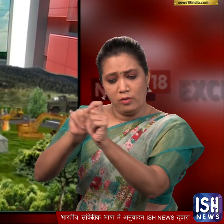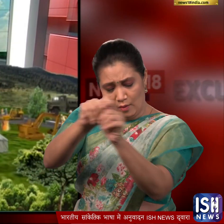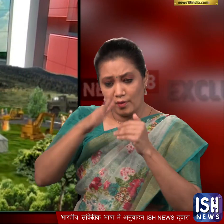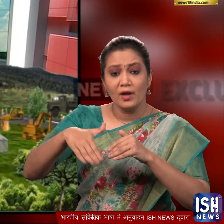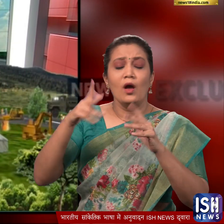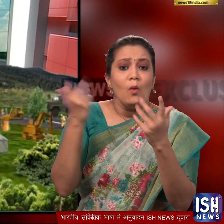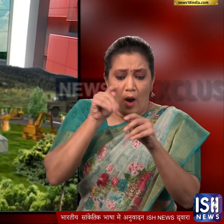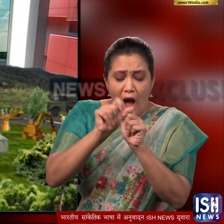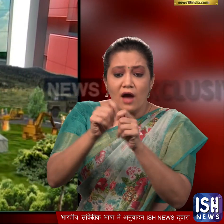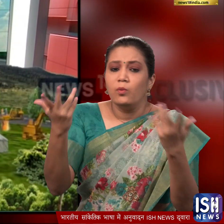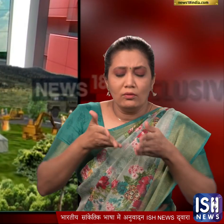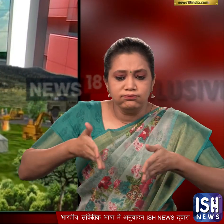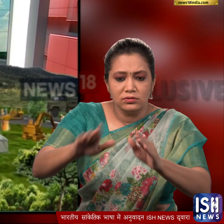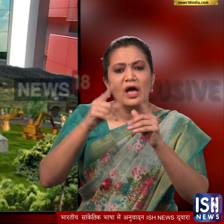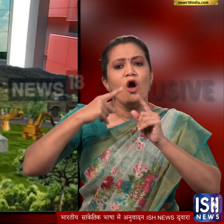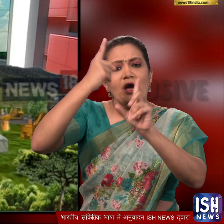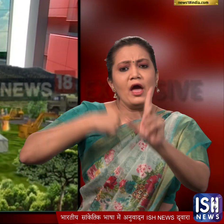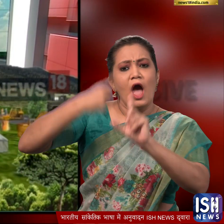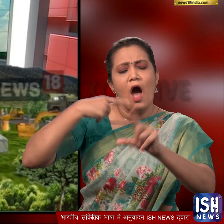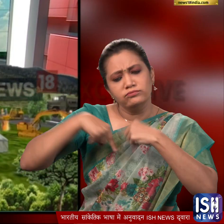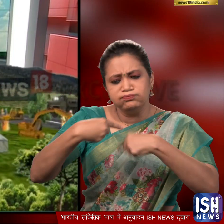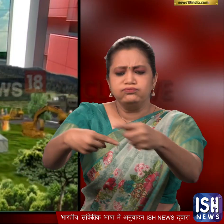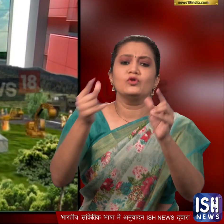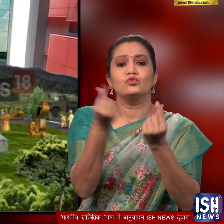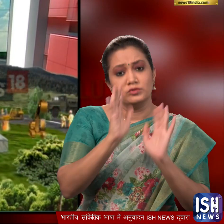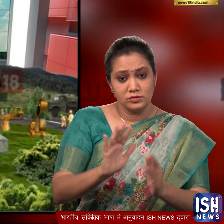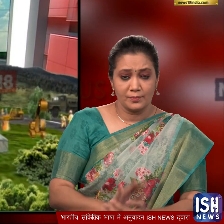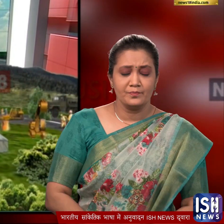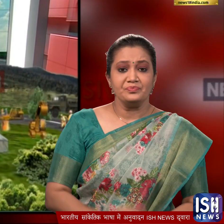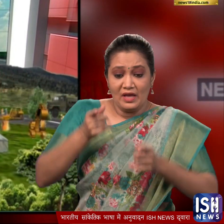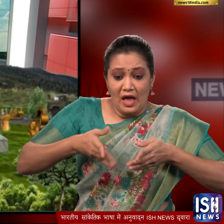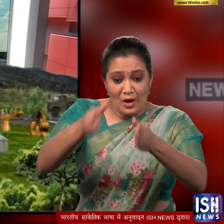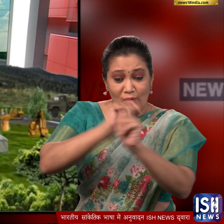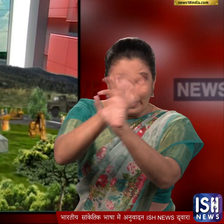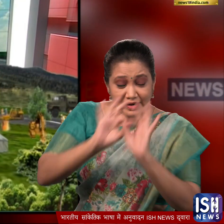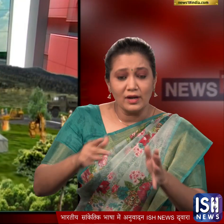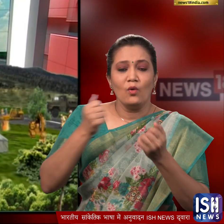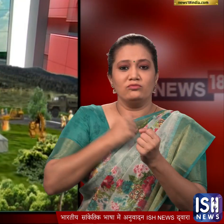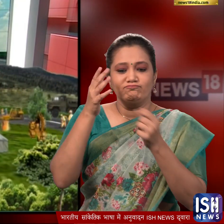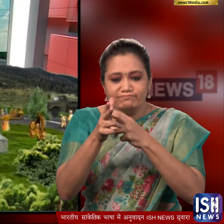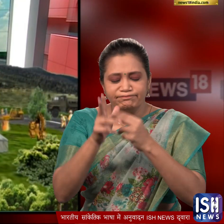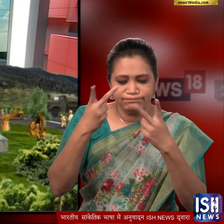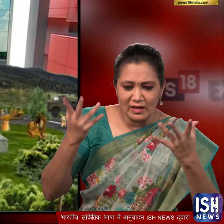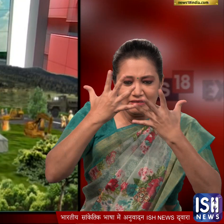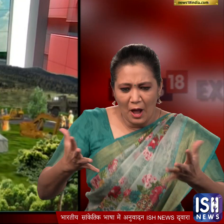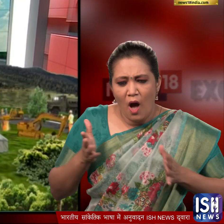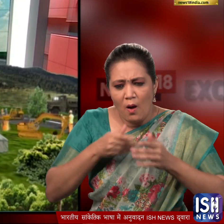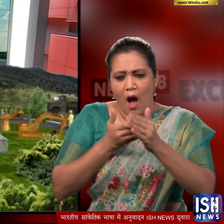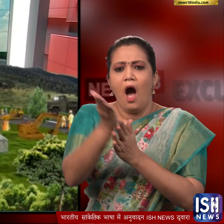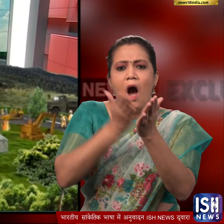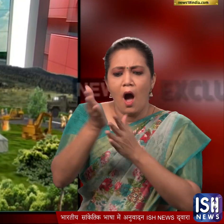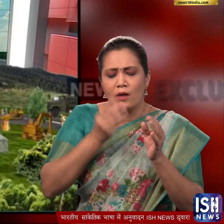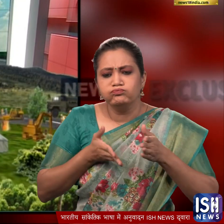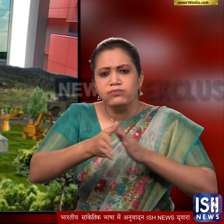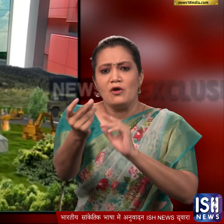कि ज्यादातर ऐसे रास्ते बनाए जा रहे हैं जो पूरे साल इस्तेमाल में लाए जा सकेंगे। इन सड़कों के बन जाने से सेना अपने भारी भरकम साजो सामान के